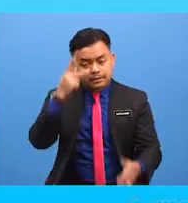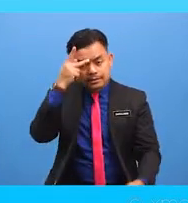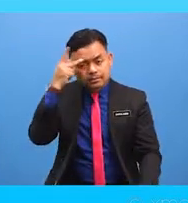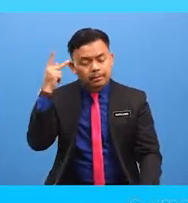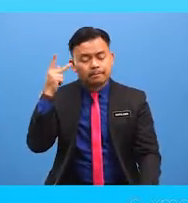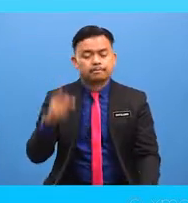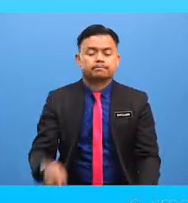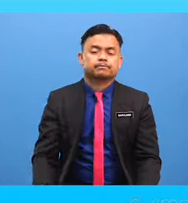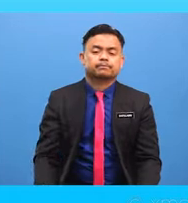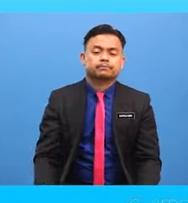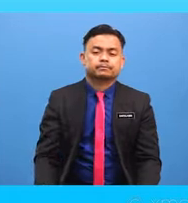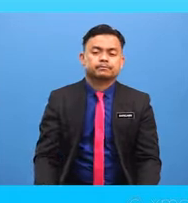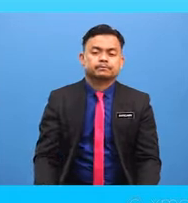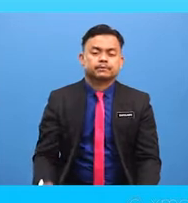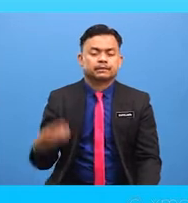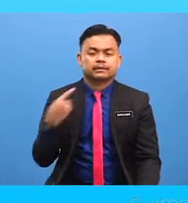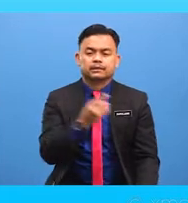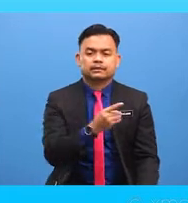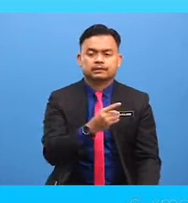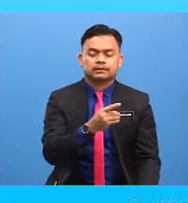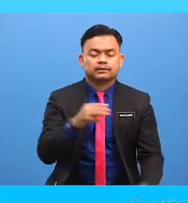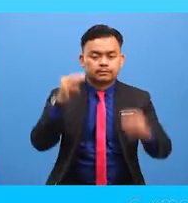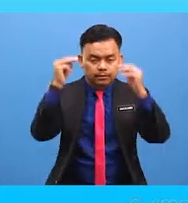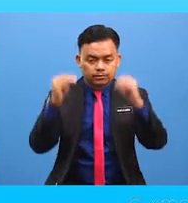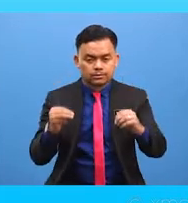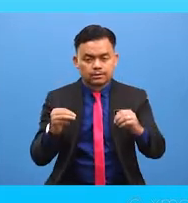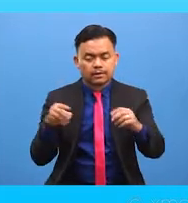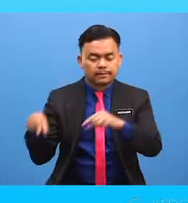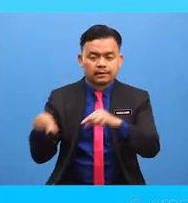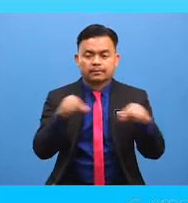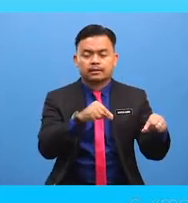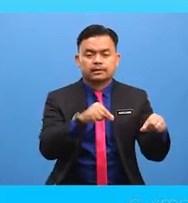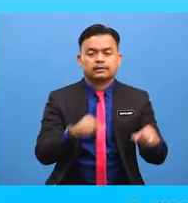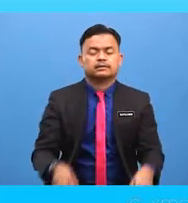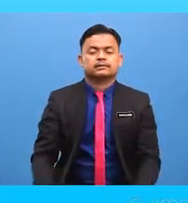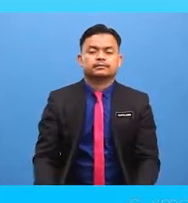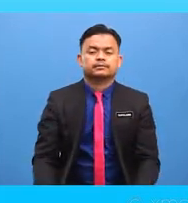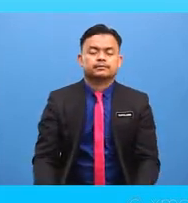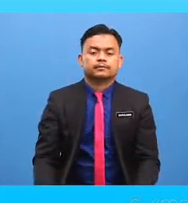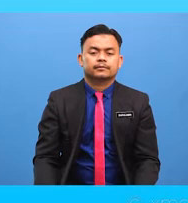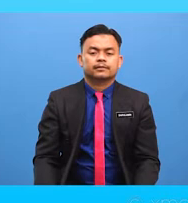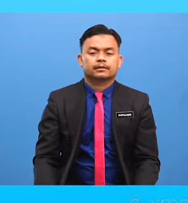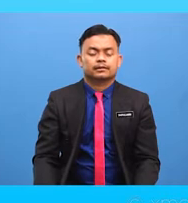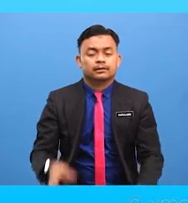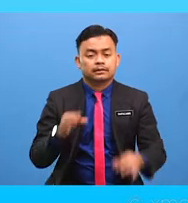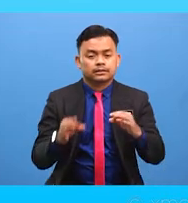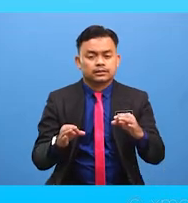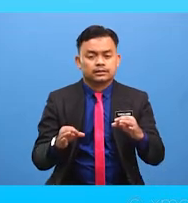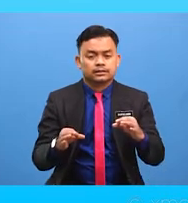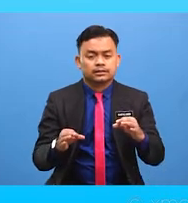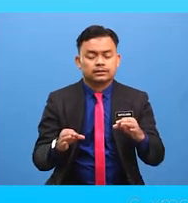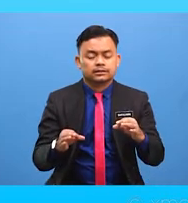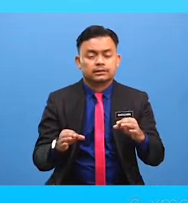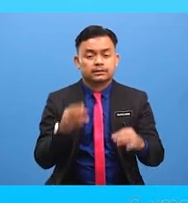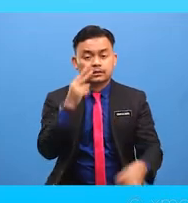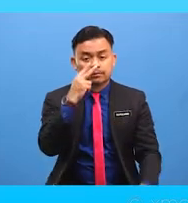agaknya kita bergerak balas terhadap rangsangan? Mari cikgu pemudahkan. Jika kamu ternampak pasu jatuh